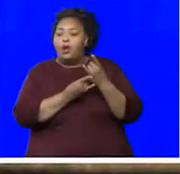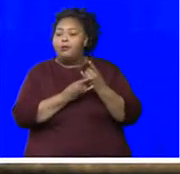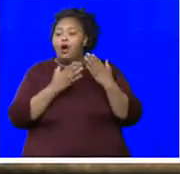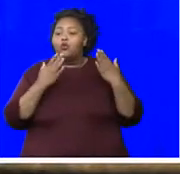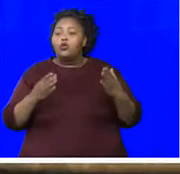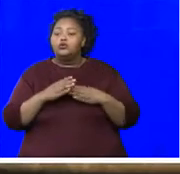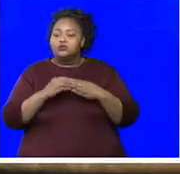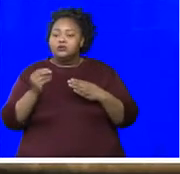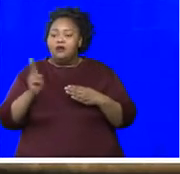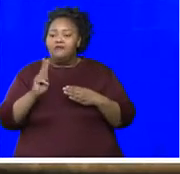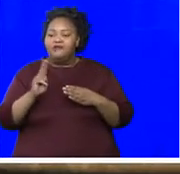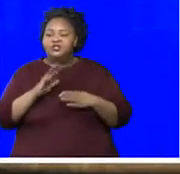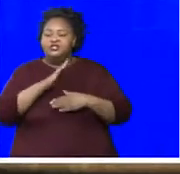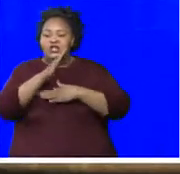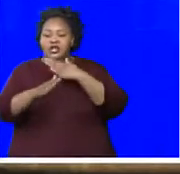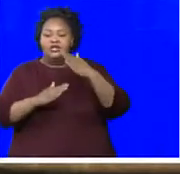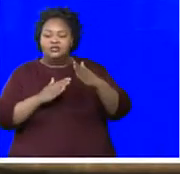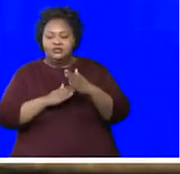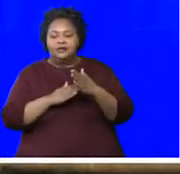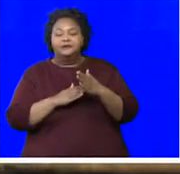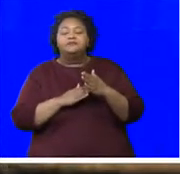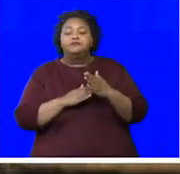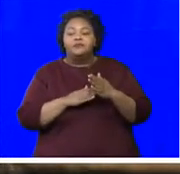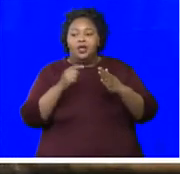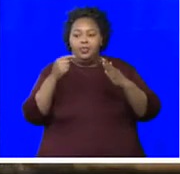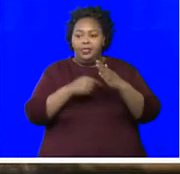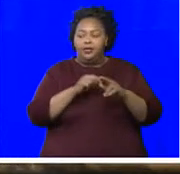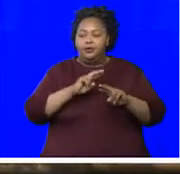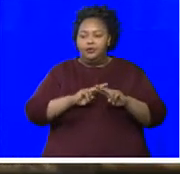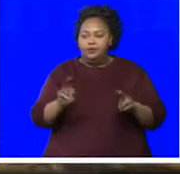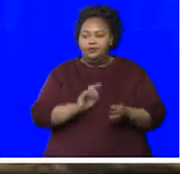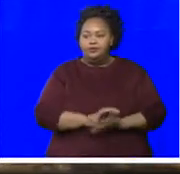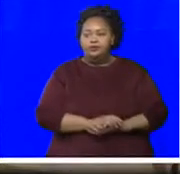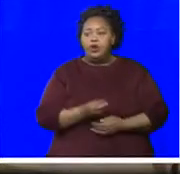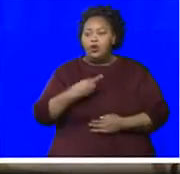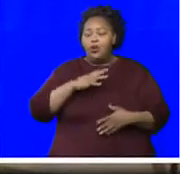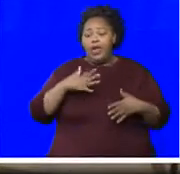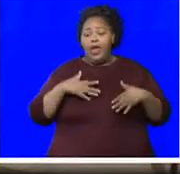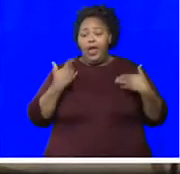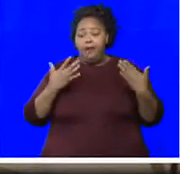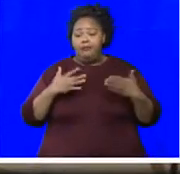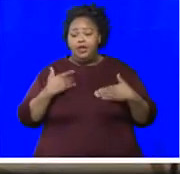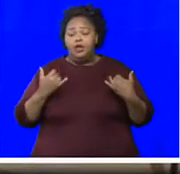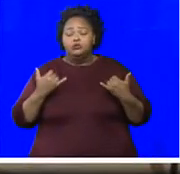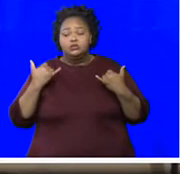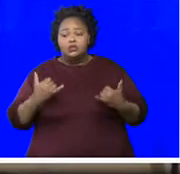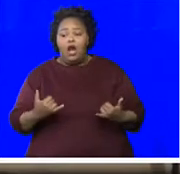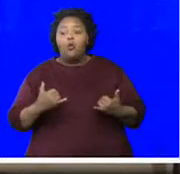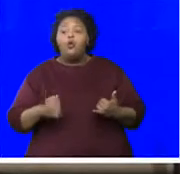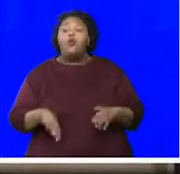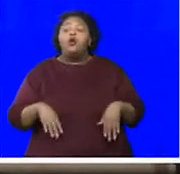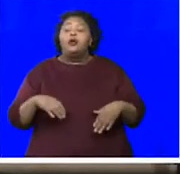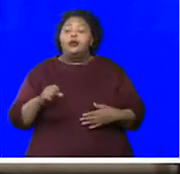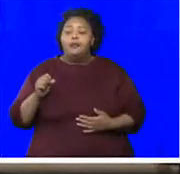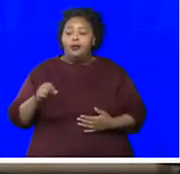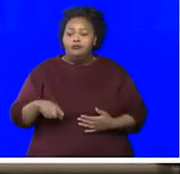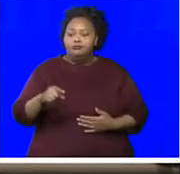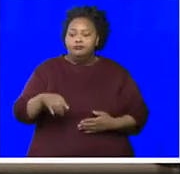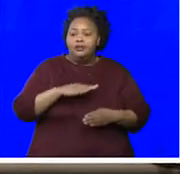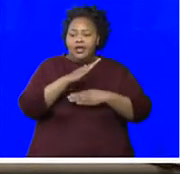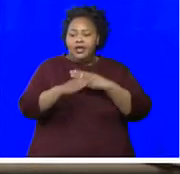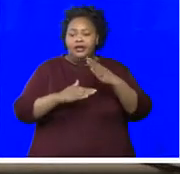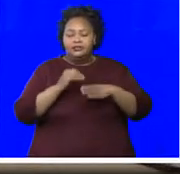Siyamangala besingacabanga ukuthi le mibhido yethu nalamagusha lesinawo lama traditional vegetables